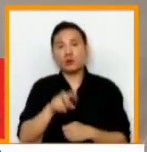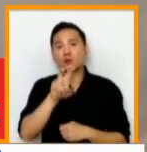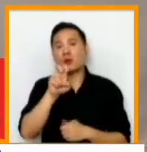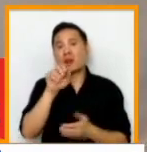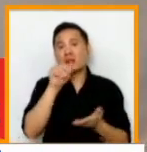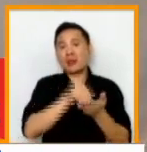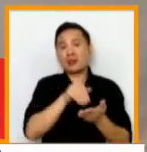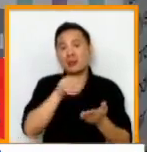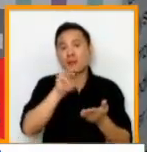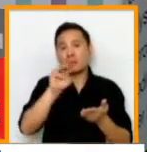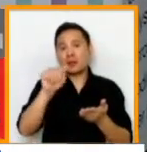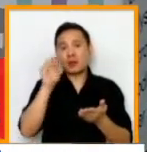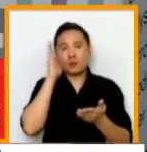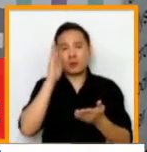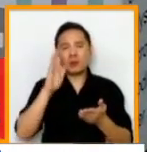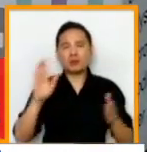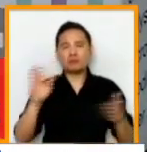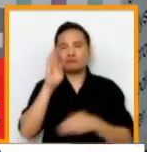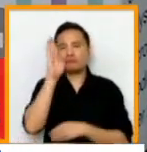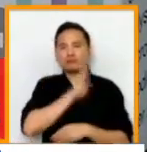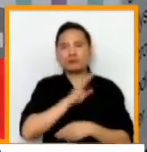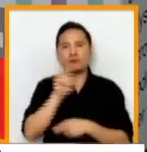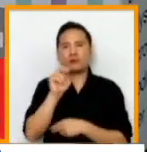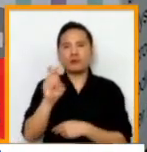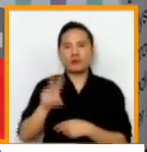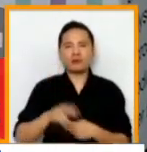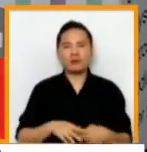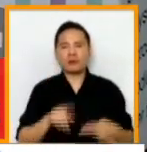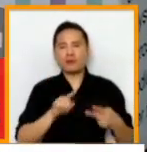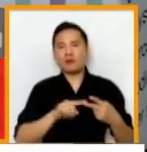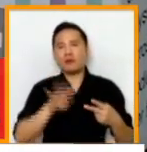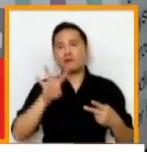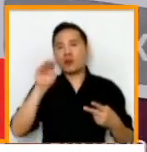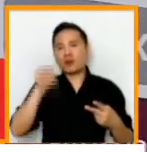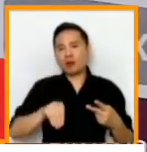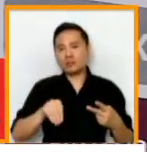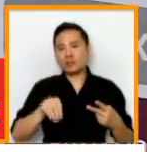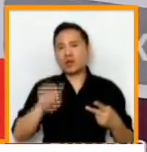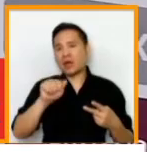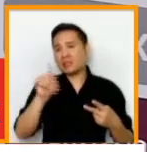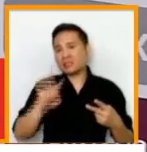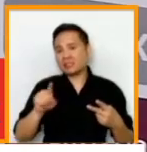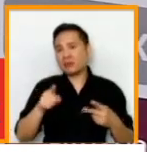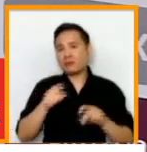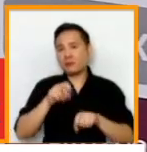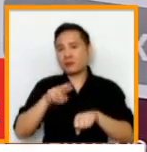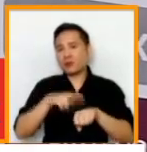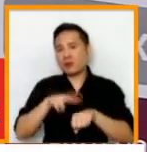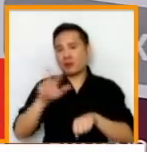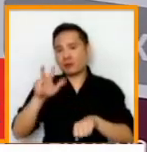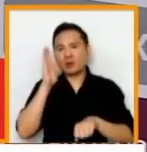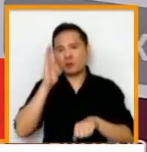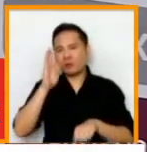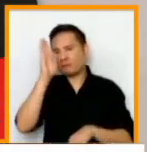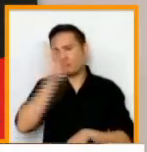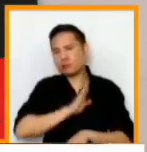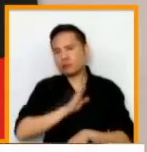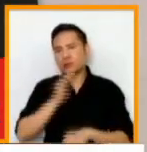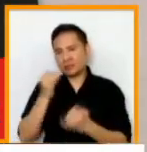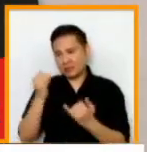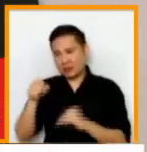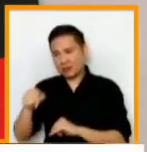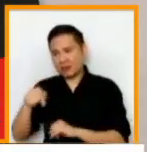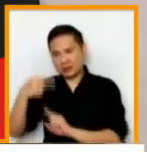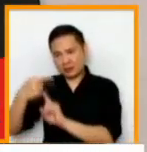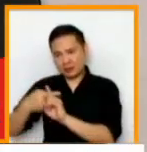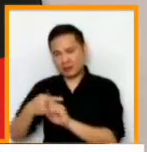na sa Nobyembre. At may 4,000 doses din ng AstraZeneca vaccine sa Region 3 na mag-expire naman ngayong buwan. We are